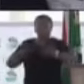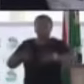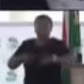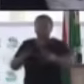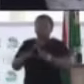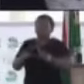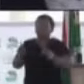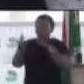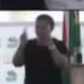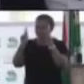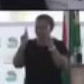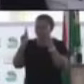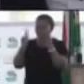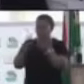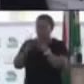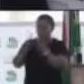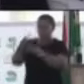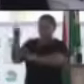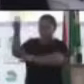nokukhanya